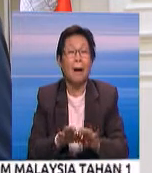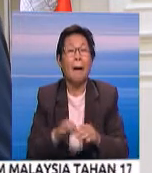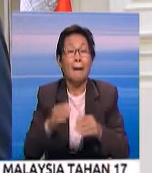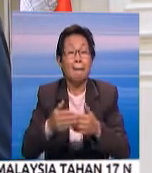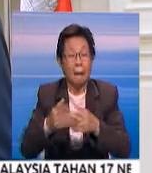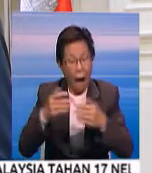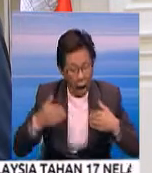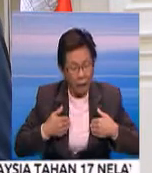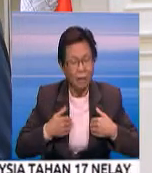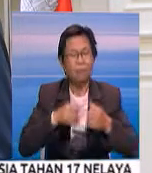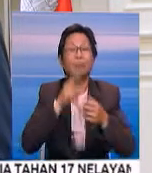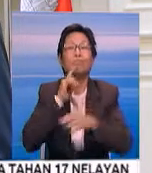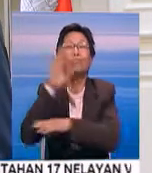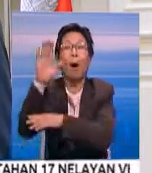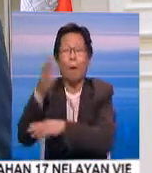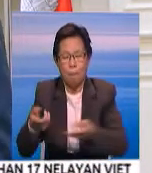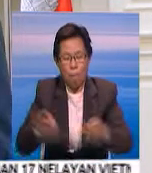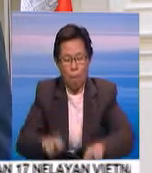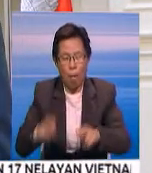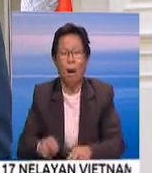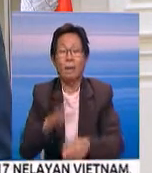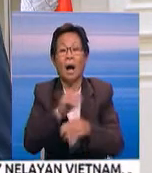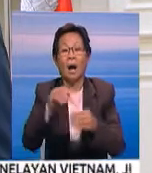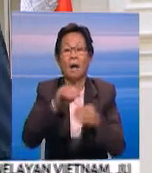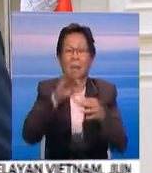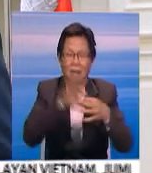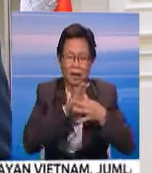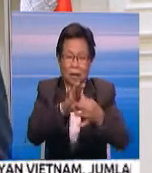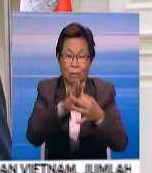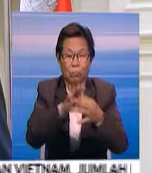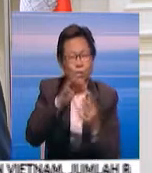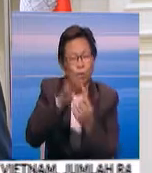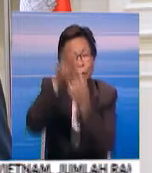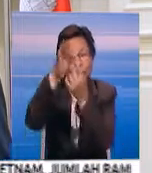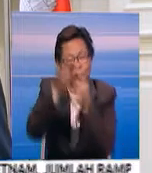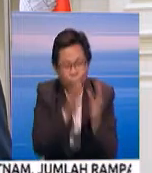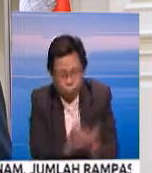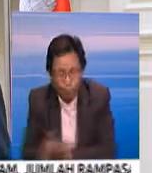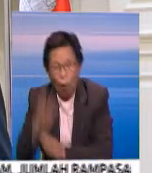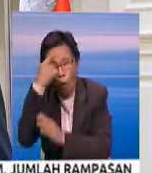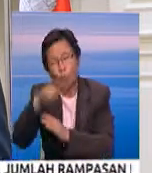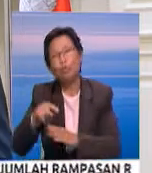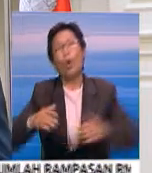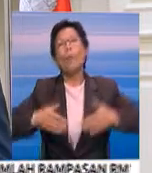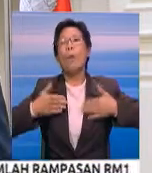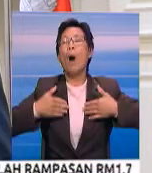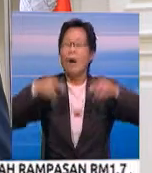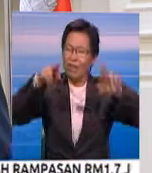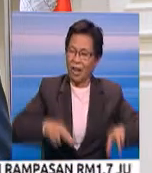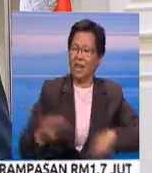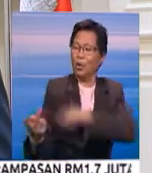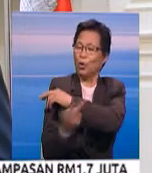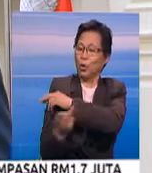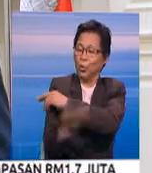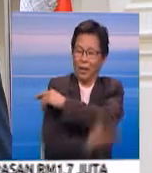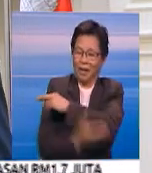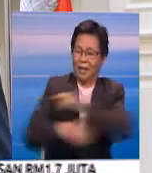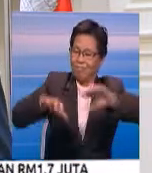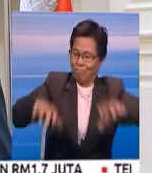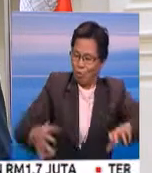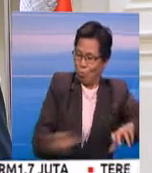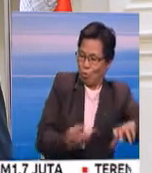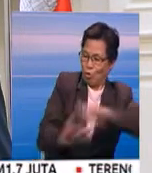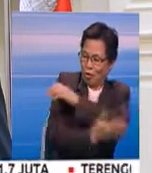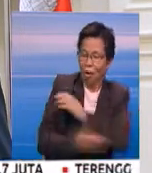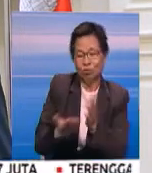dimeterai dan kerjasama strategik dirangka bagi memastikan kesejahteraan buat rakyat kedua-dua negara. Ini secara tidak